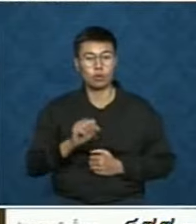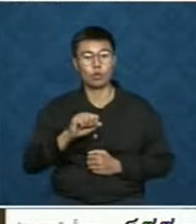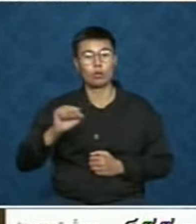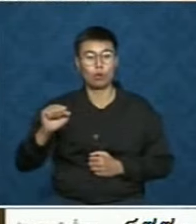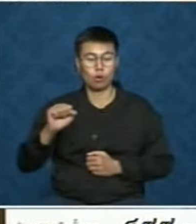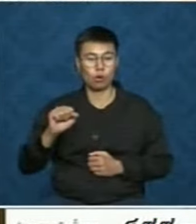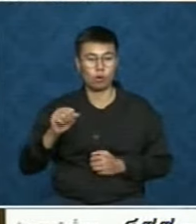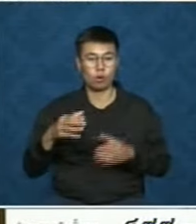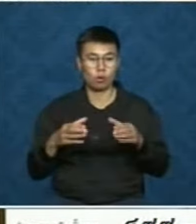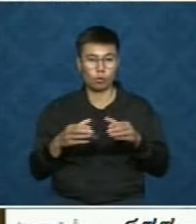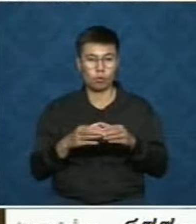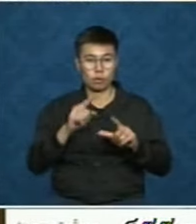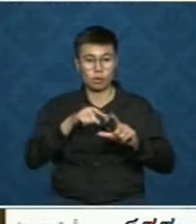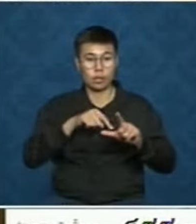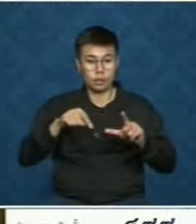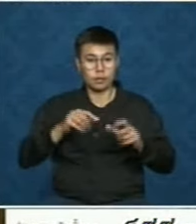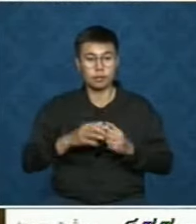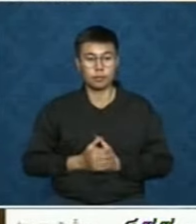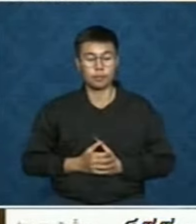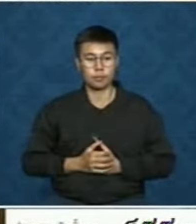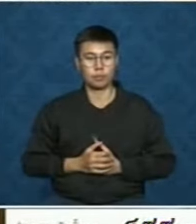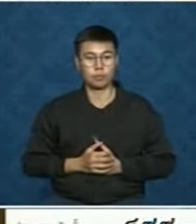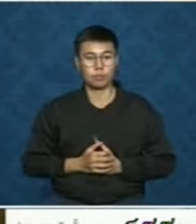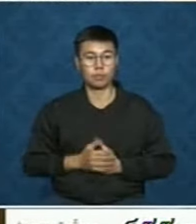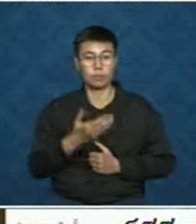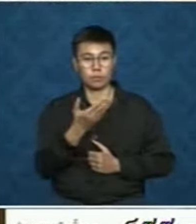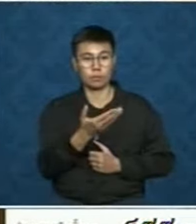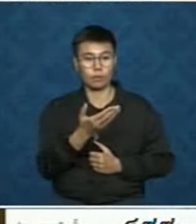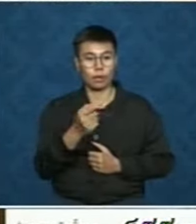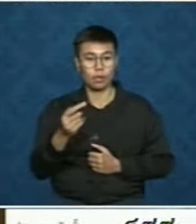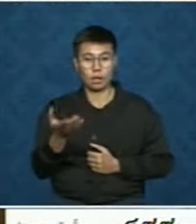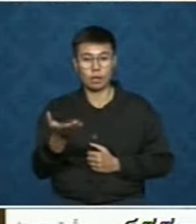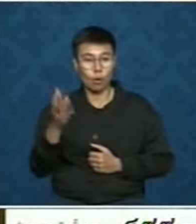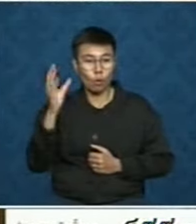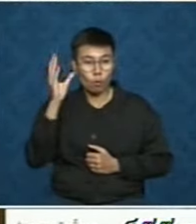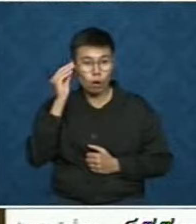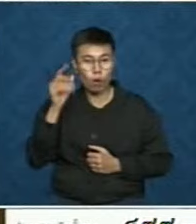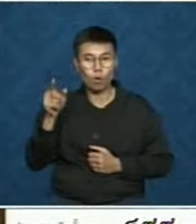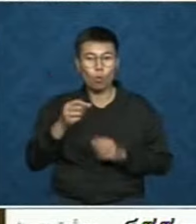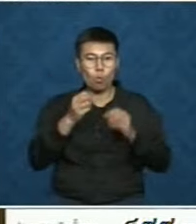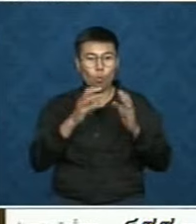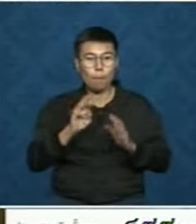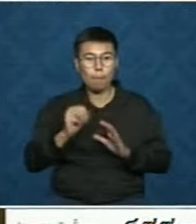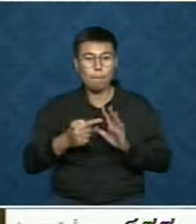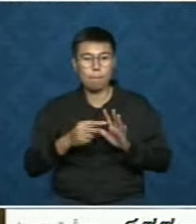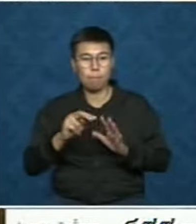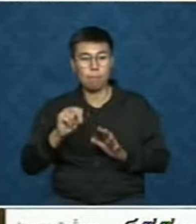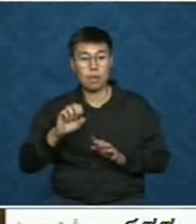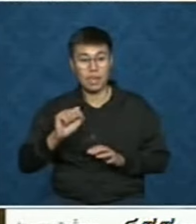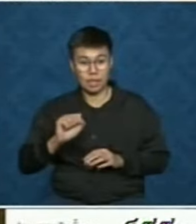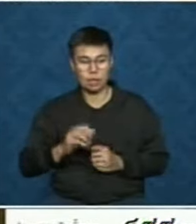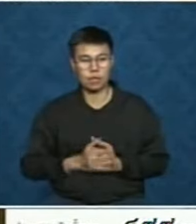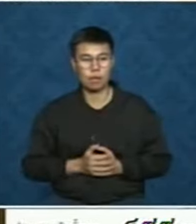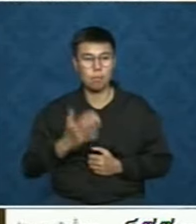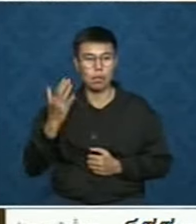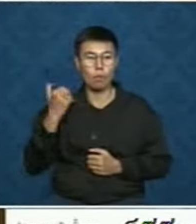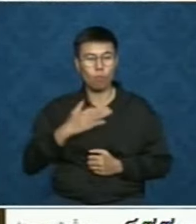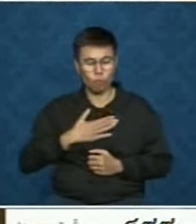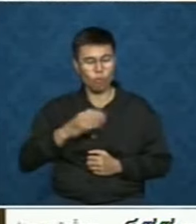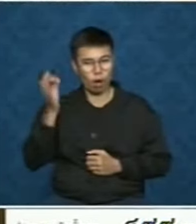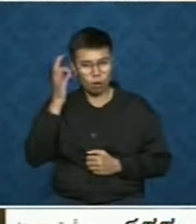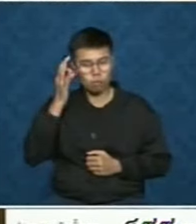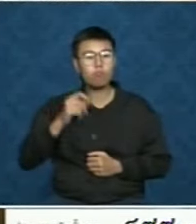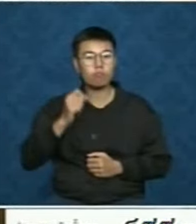สภาผู้แทนราษฎรบัญชีรายชื่อพรรเก้าไกรครับคือถ้าท่านฟังจากท่านครูมานินะครับสังพุ่มนะครับฟังแบบนี้ผมสบายใจนะ